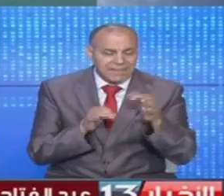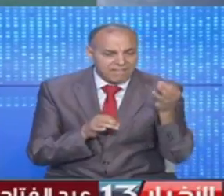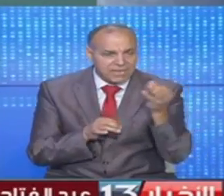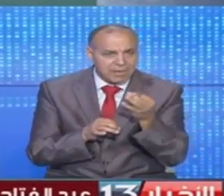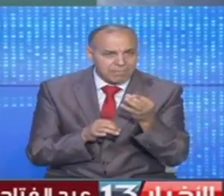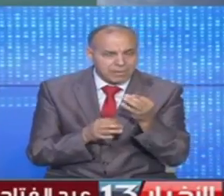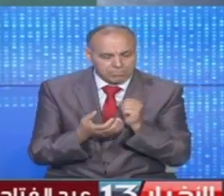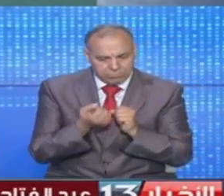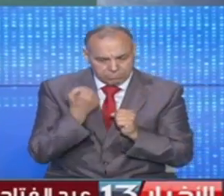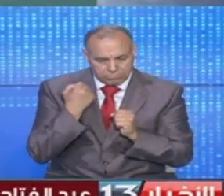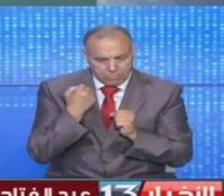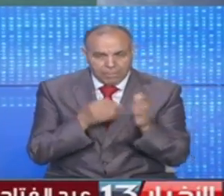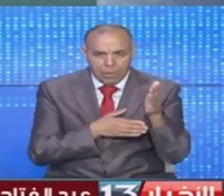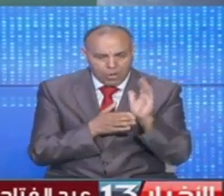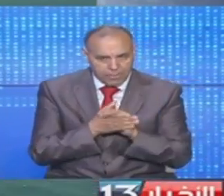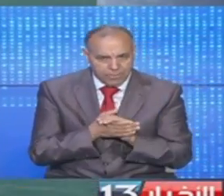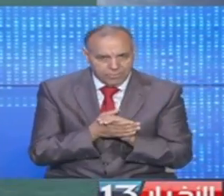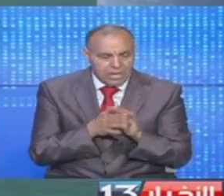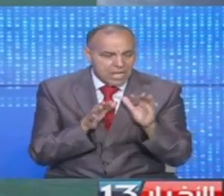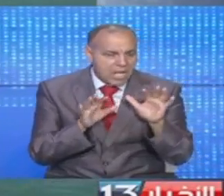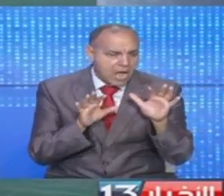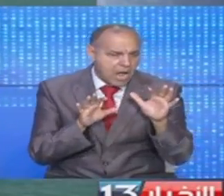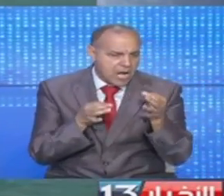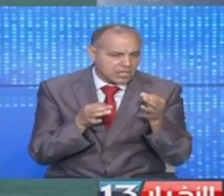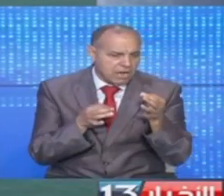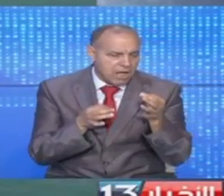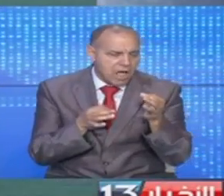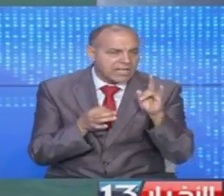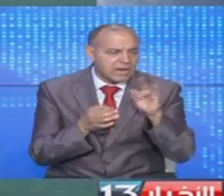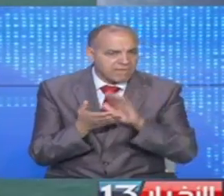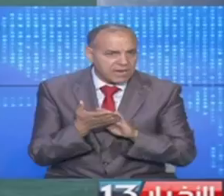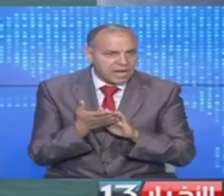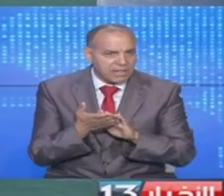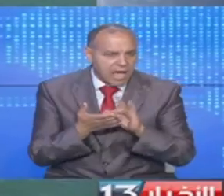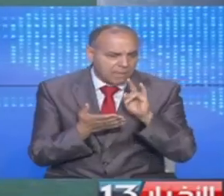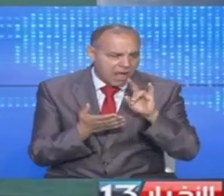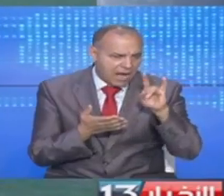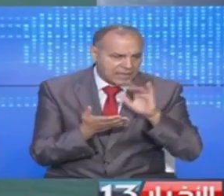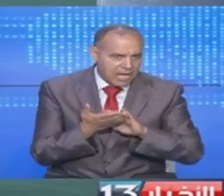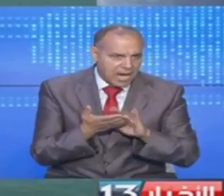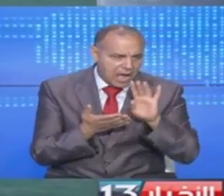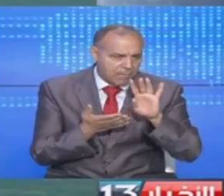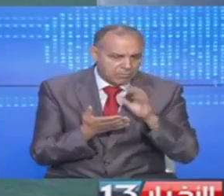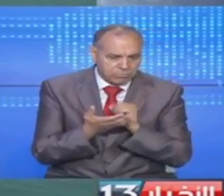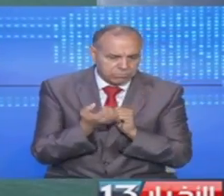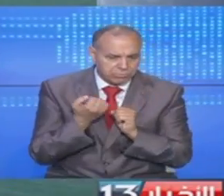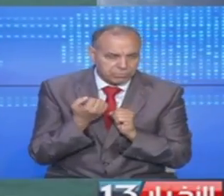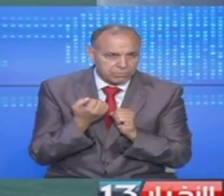90% تحكم فيهم لفاية الدولة، وعن حوالي تقريبا 10 هكتارات منهم 4 هكتارات تحكم